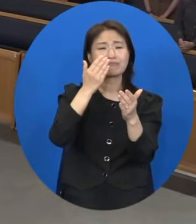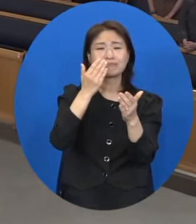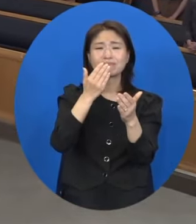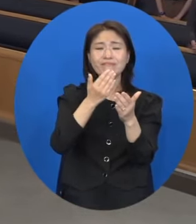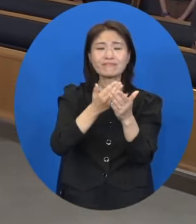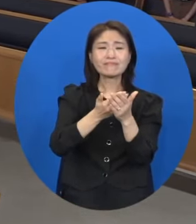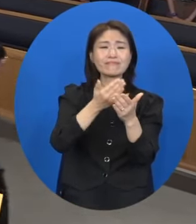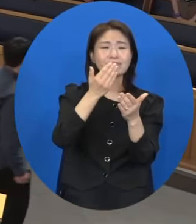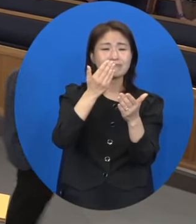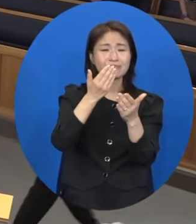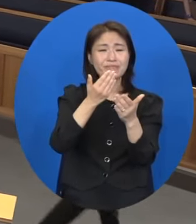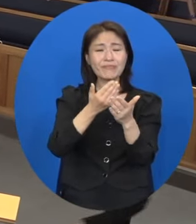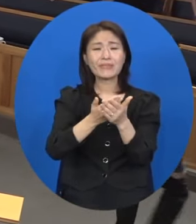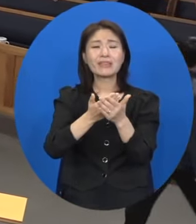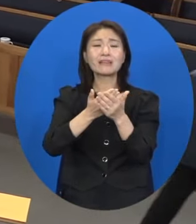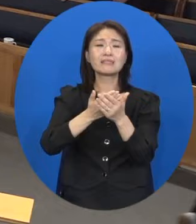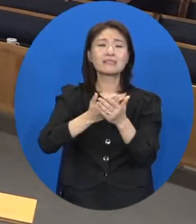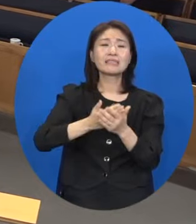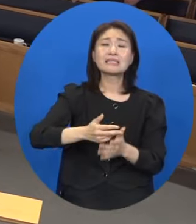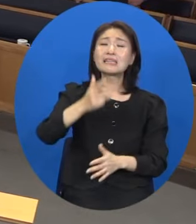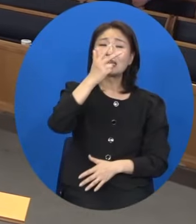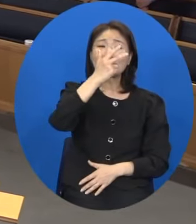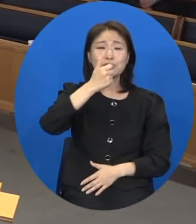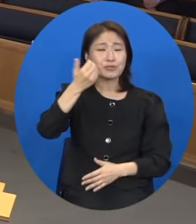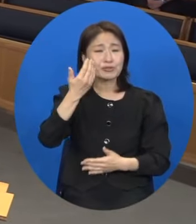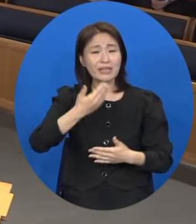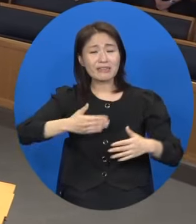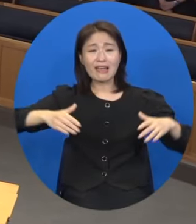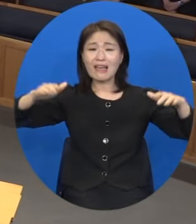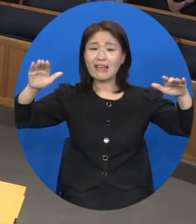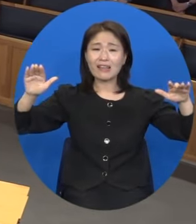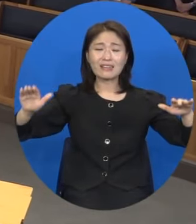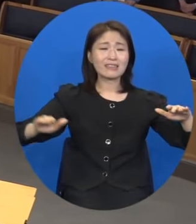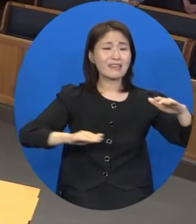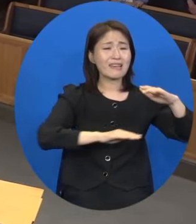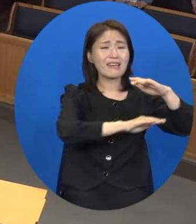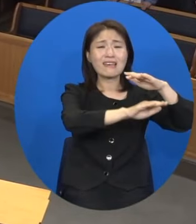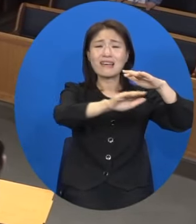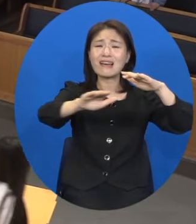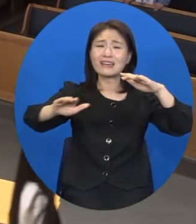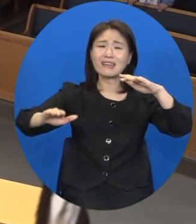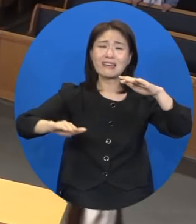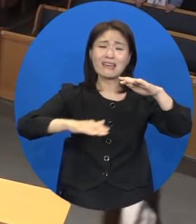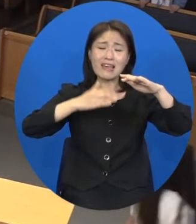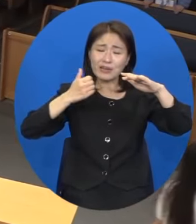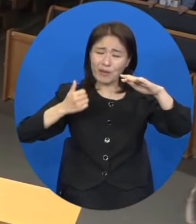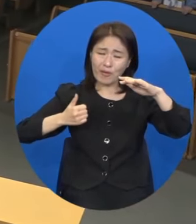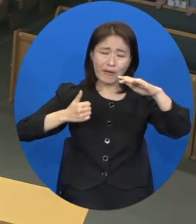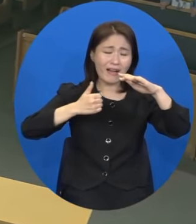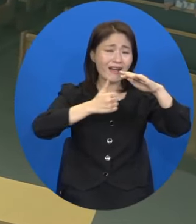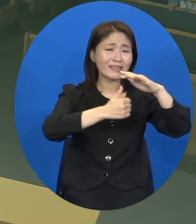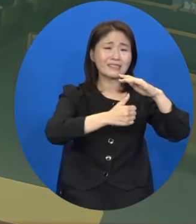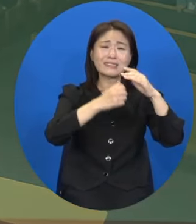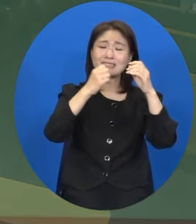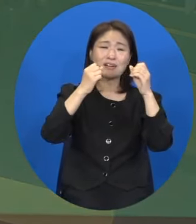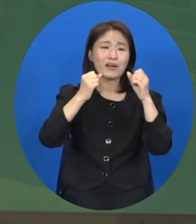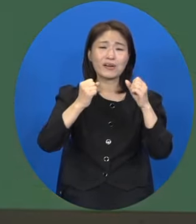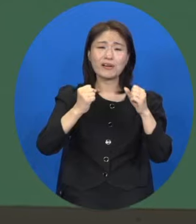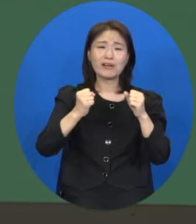인도하소서 주의 날개로 주의 날개 안에